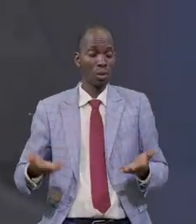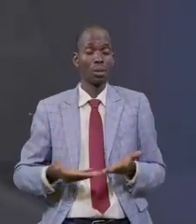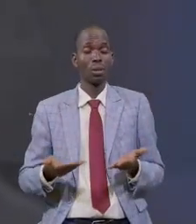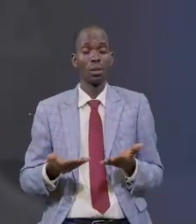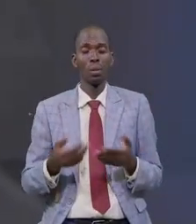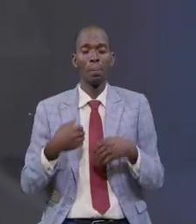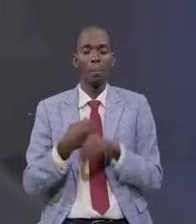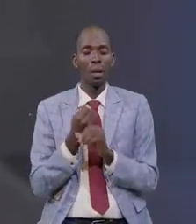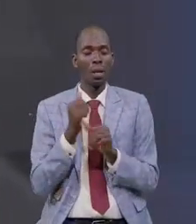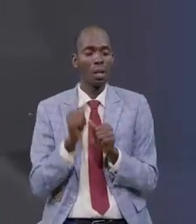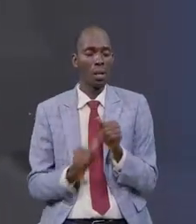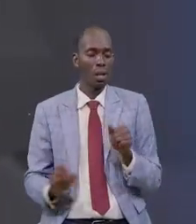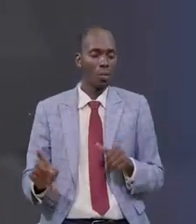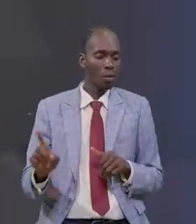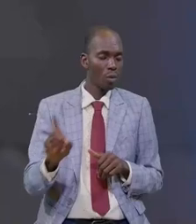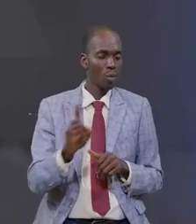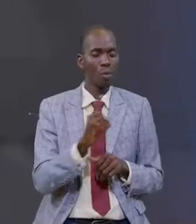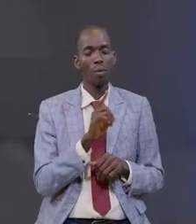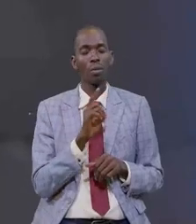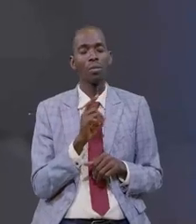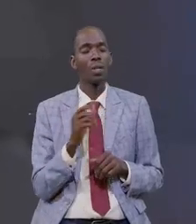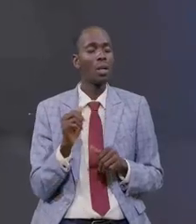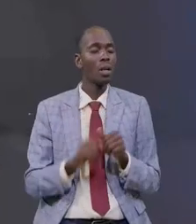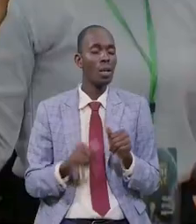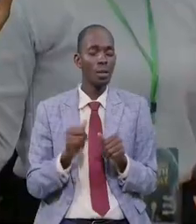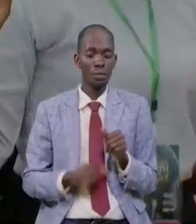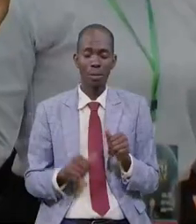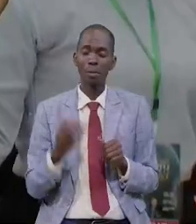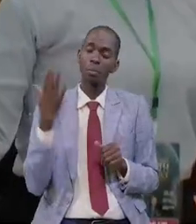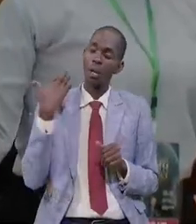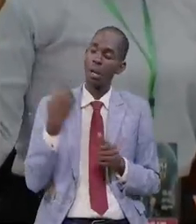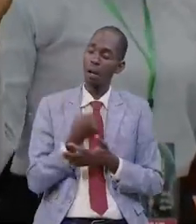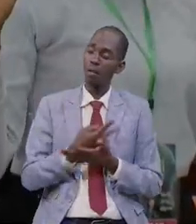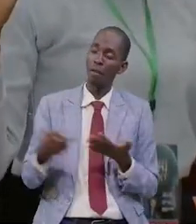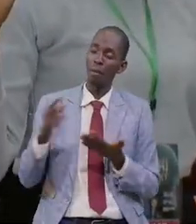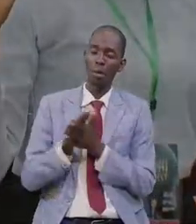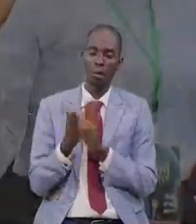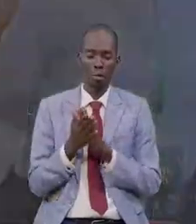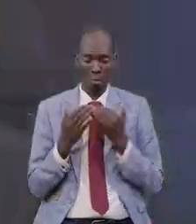fait de des échecs du passé un succès